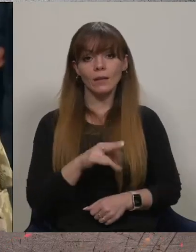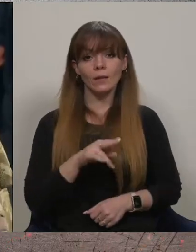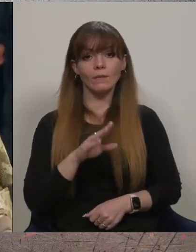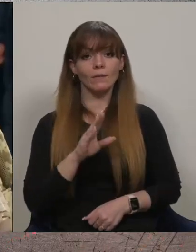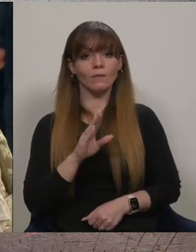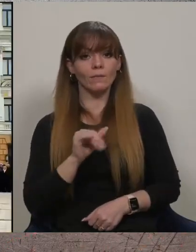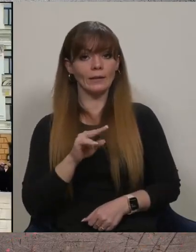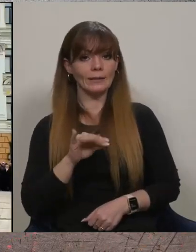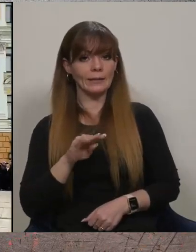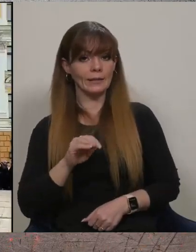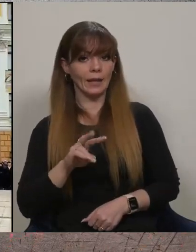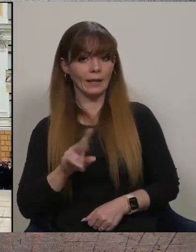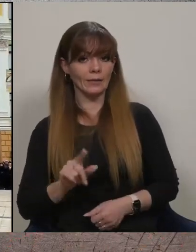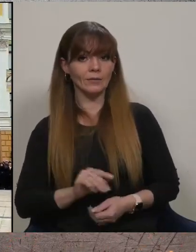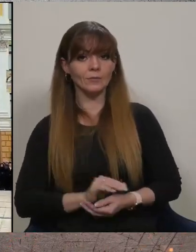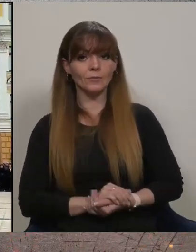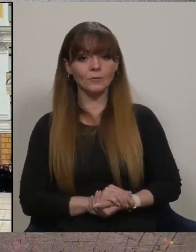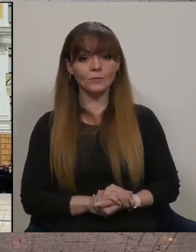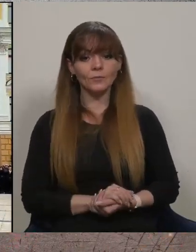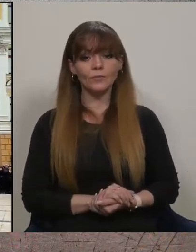Падитель.